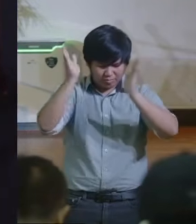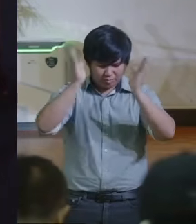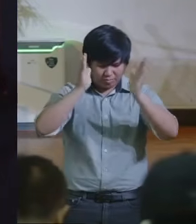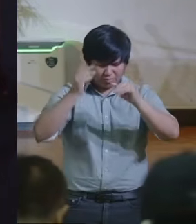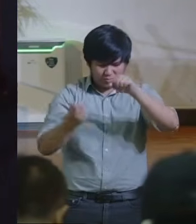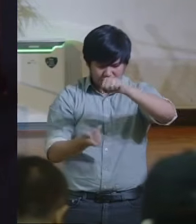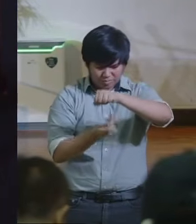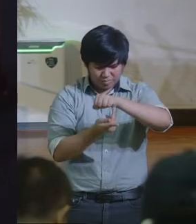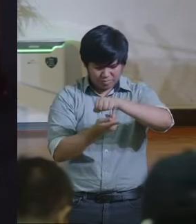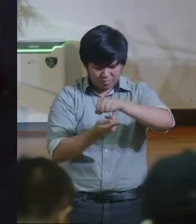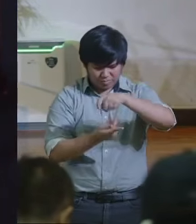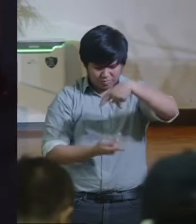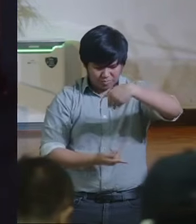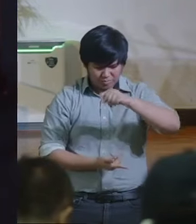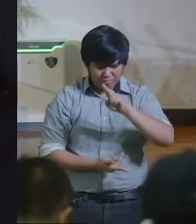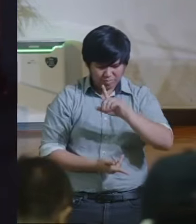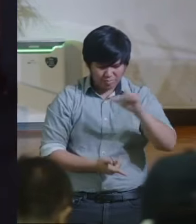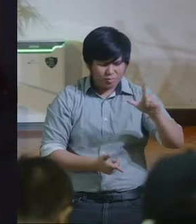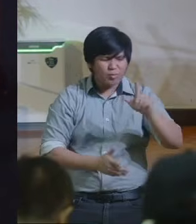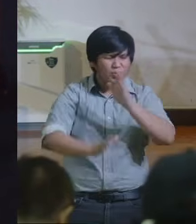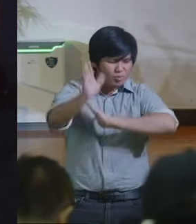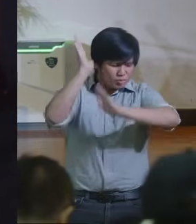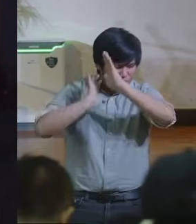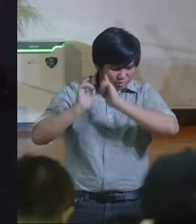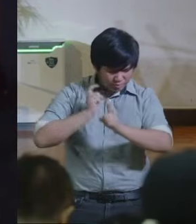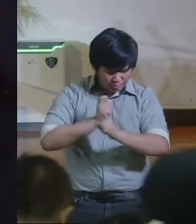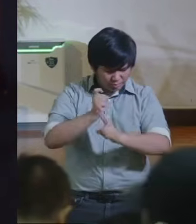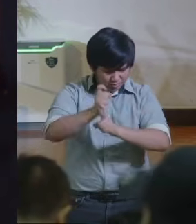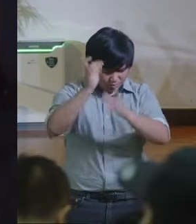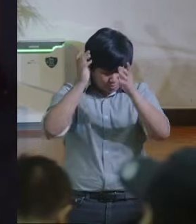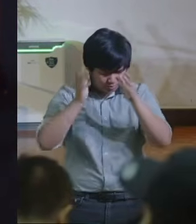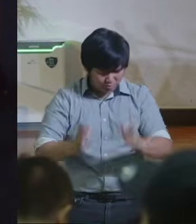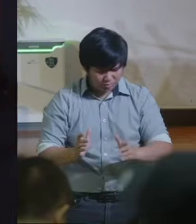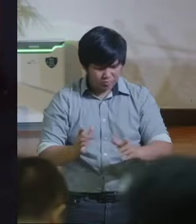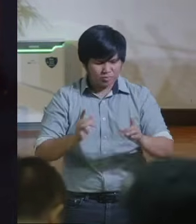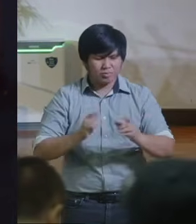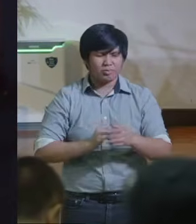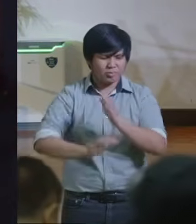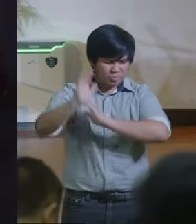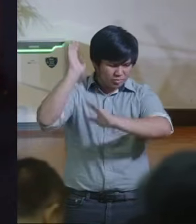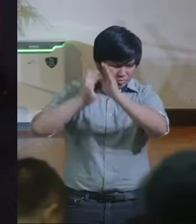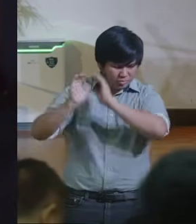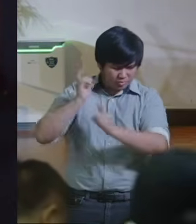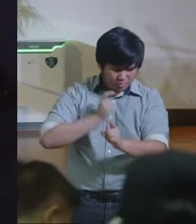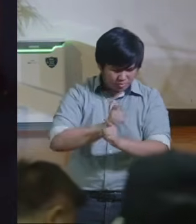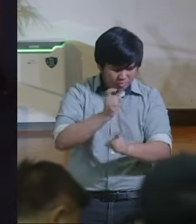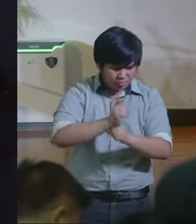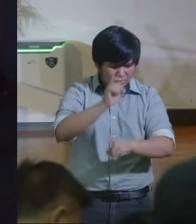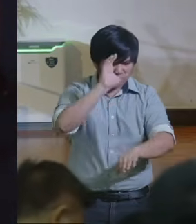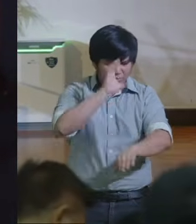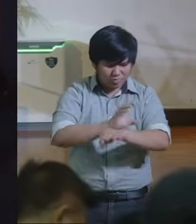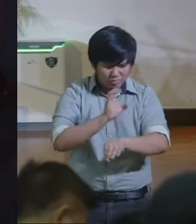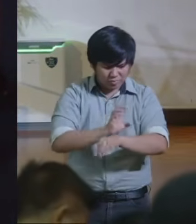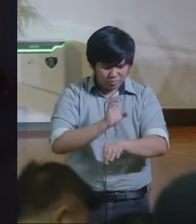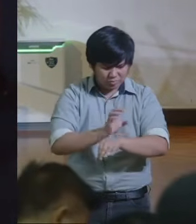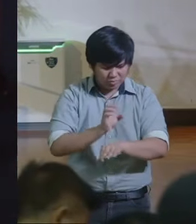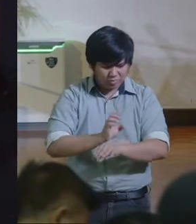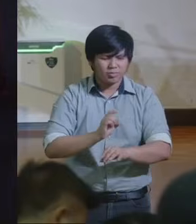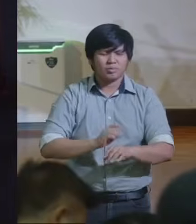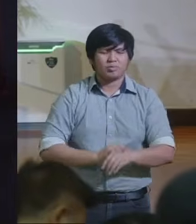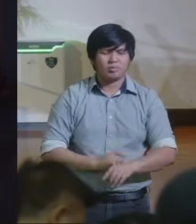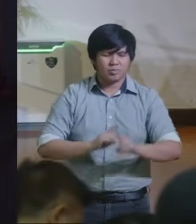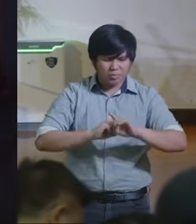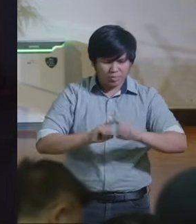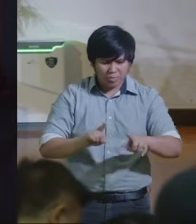si Pablo, na dating isang mamamatay tao, na dating persecutor ng church, na sa kanyang